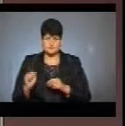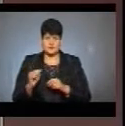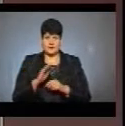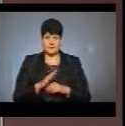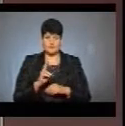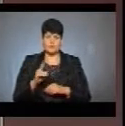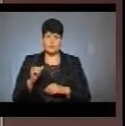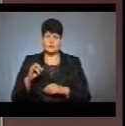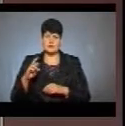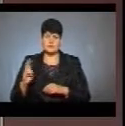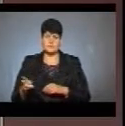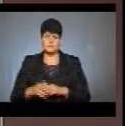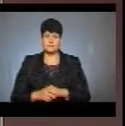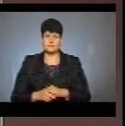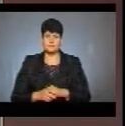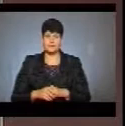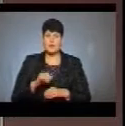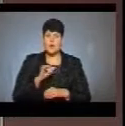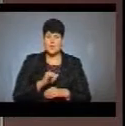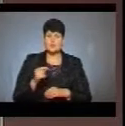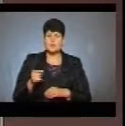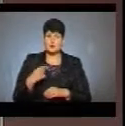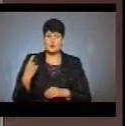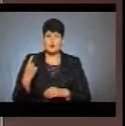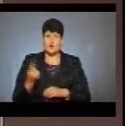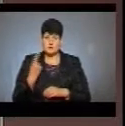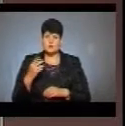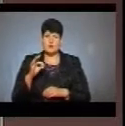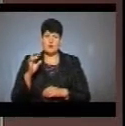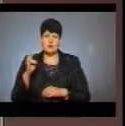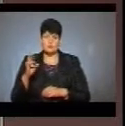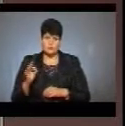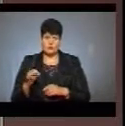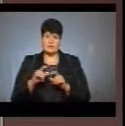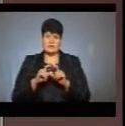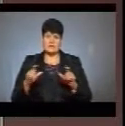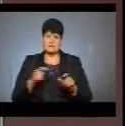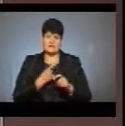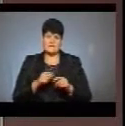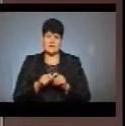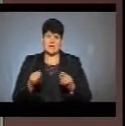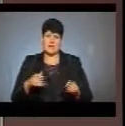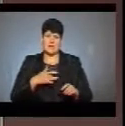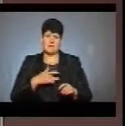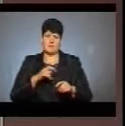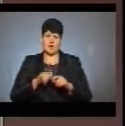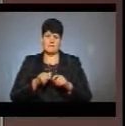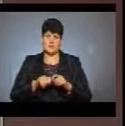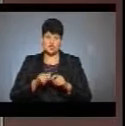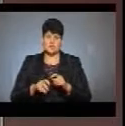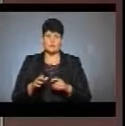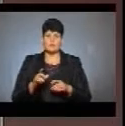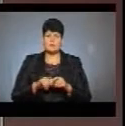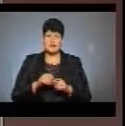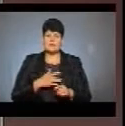Віктор Кузяк. У Тернопільському обласному онкологічному диспансері відкрили мамографічний кабінет. Діагностуватимуть рак